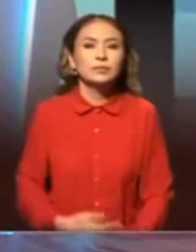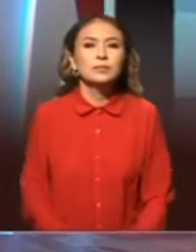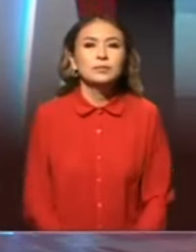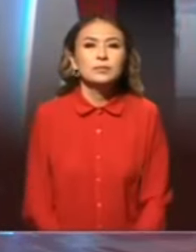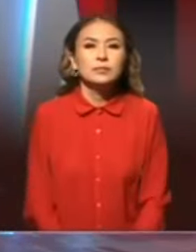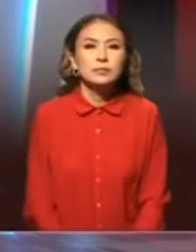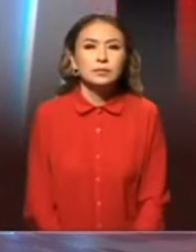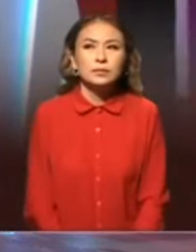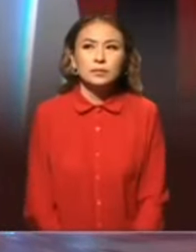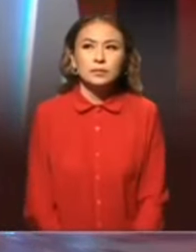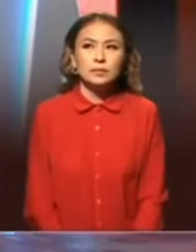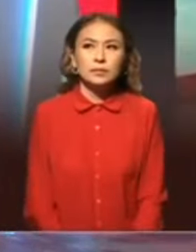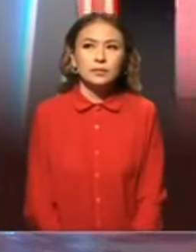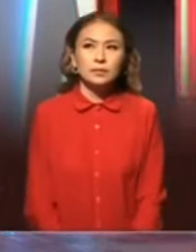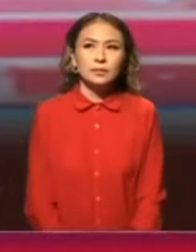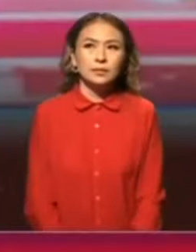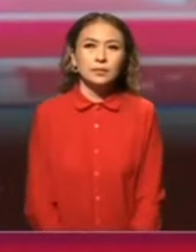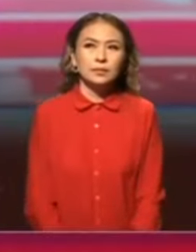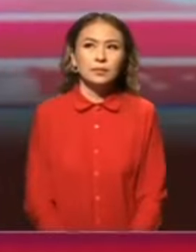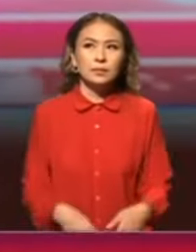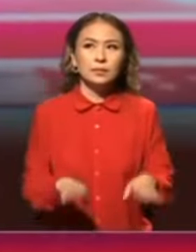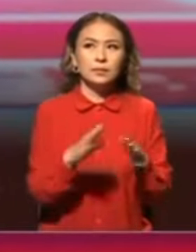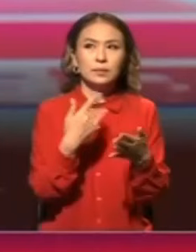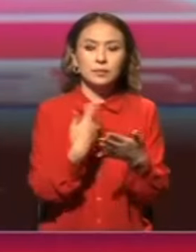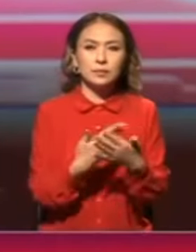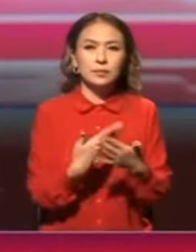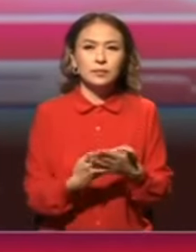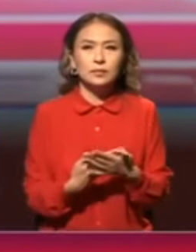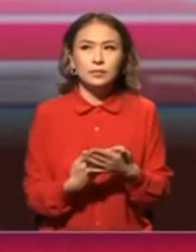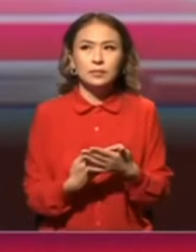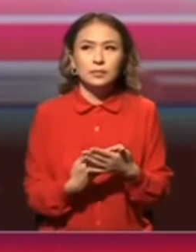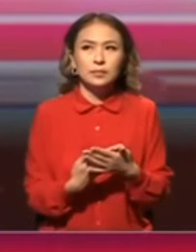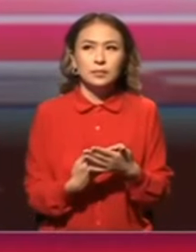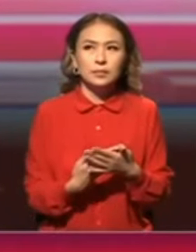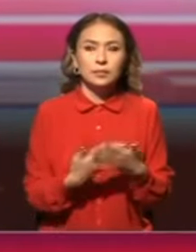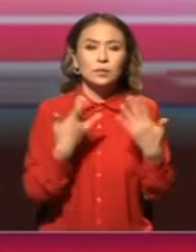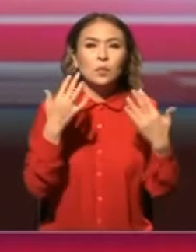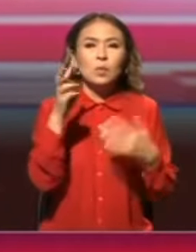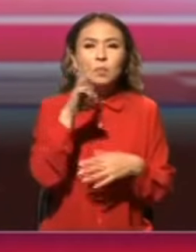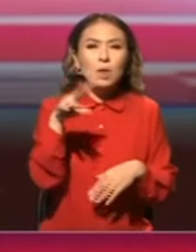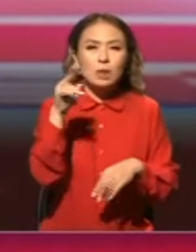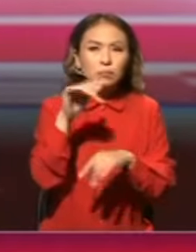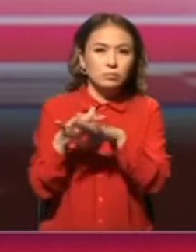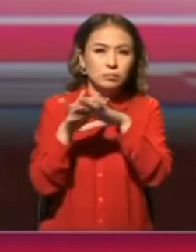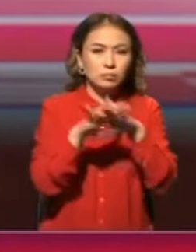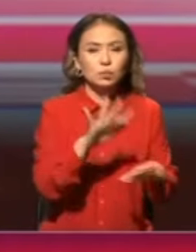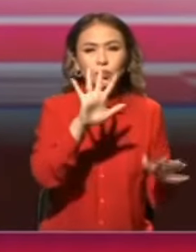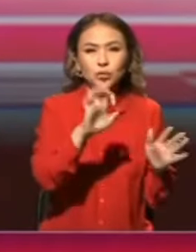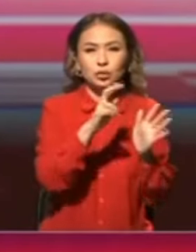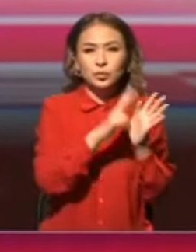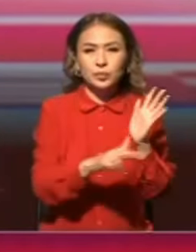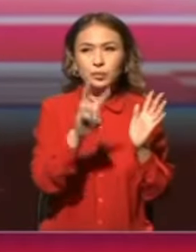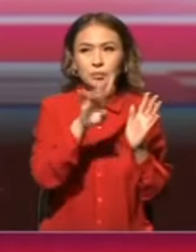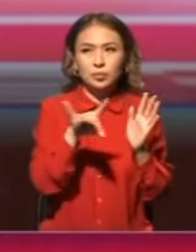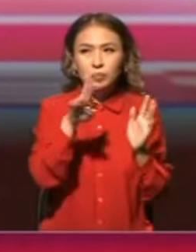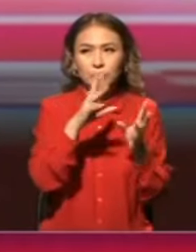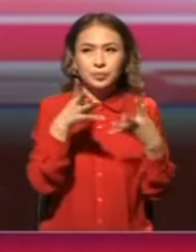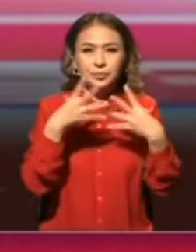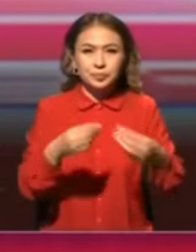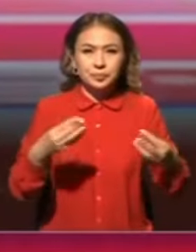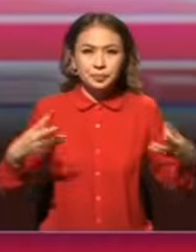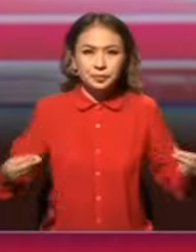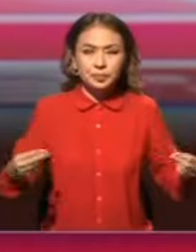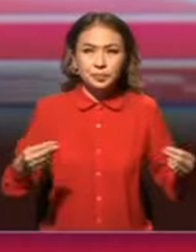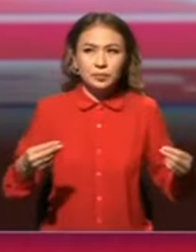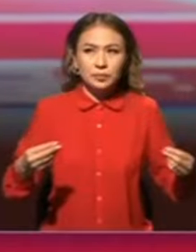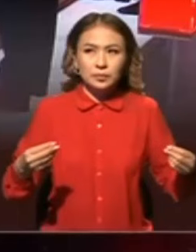қаз. Келіп отырған шаруа тұрғын міне, Әділет, айтыңызшы. Қаншама миллиардтар бөлініп жатыр. 580 миллиард мына көктемгі